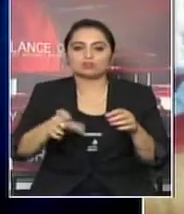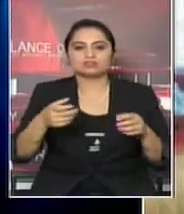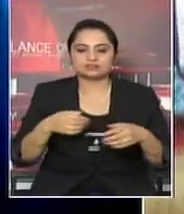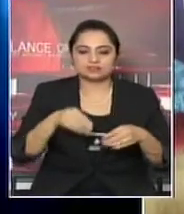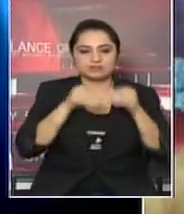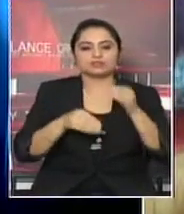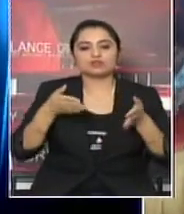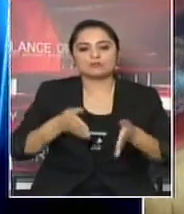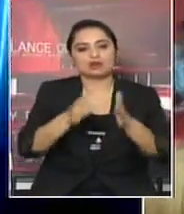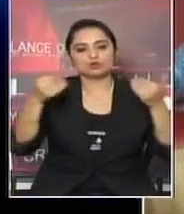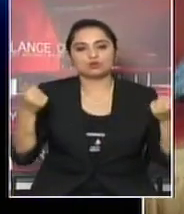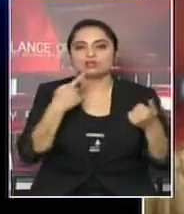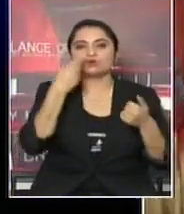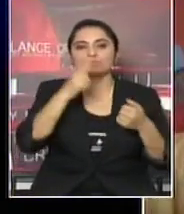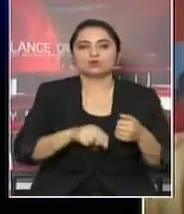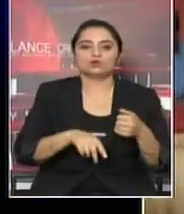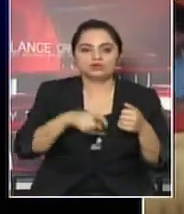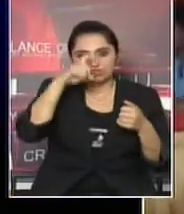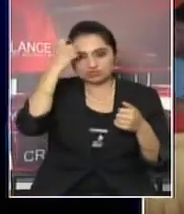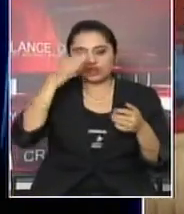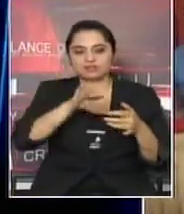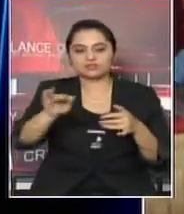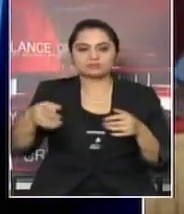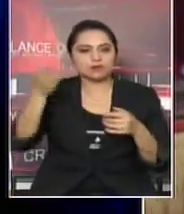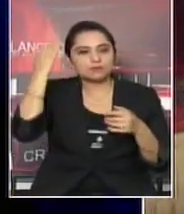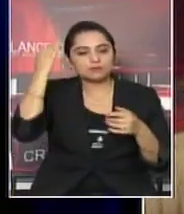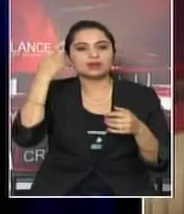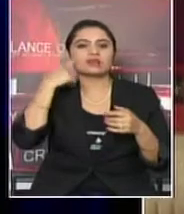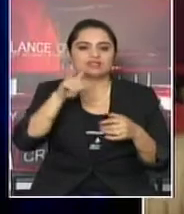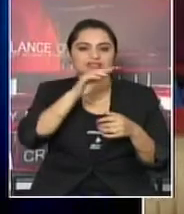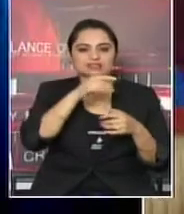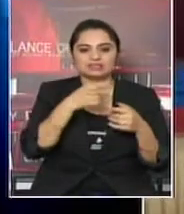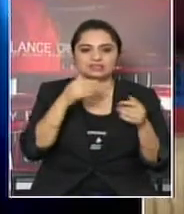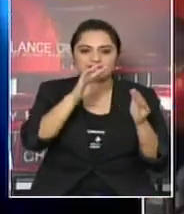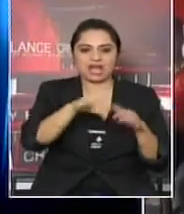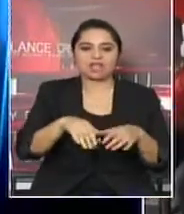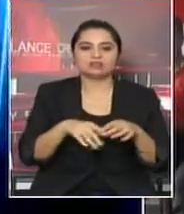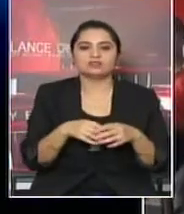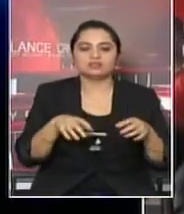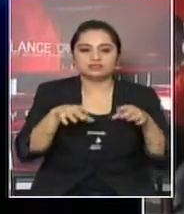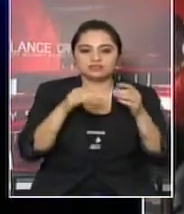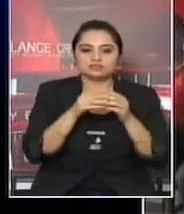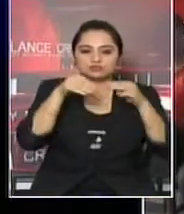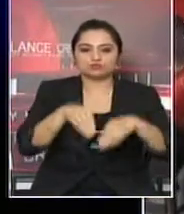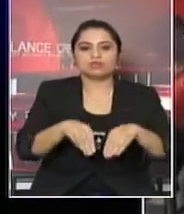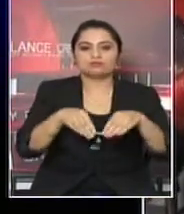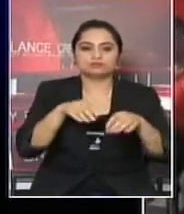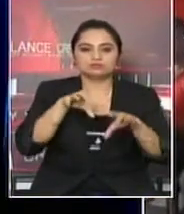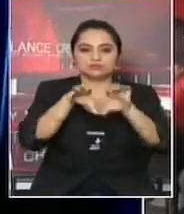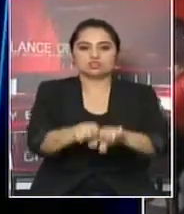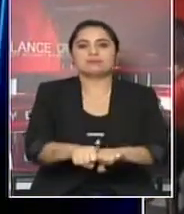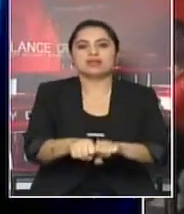खुल्ने बताउनुभयो। तराई मधेसमा परम्परादेखि देखिँदै आएको बुथ कब्जाको समस्या र पैसाको चलखेलका